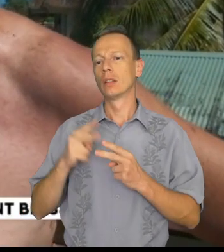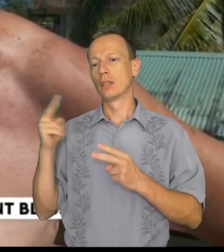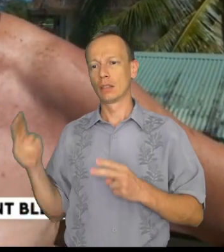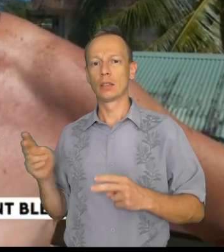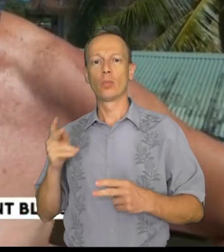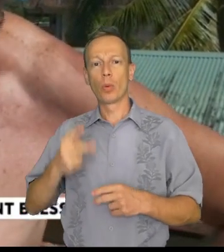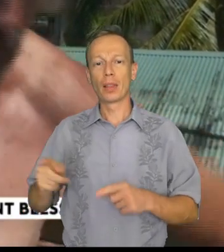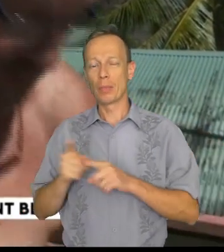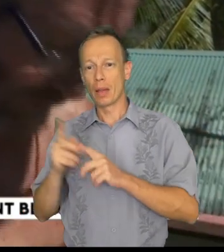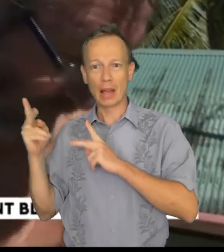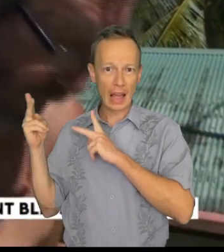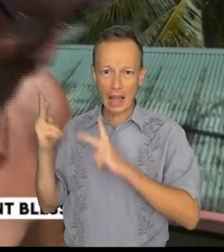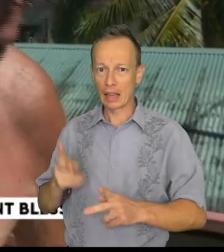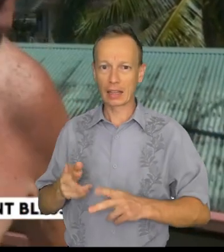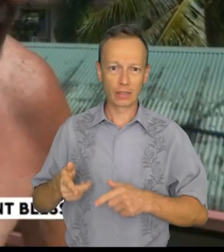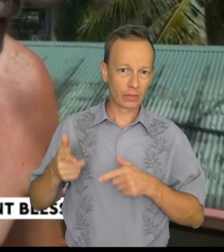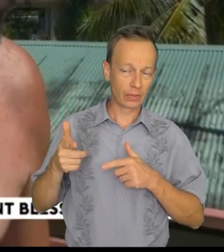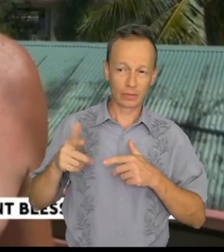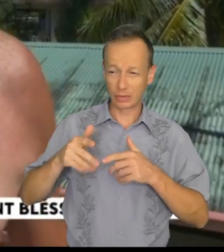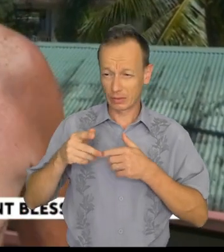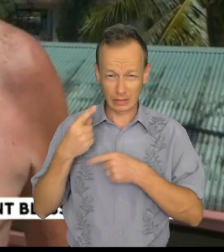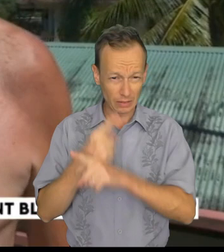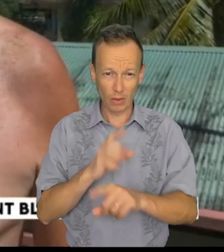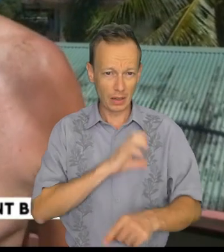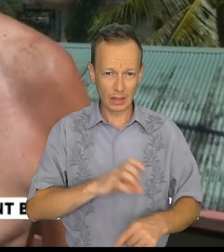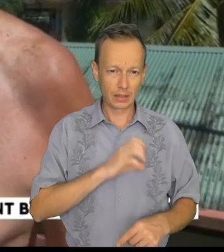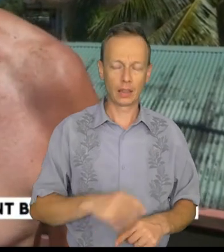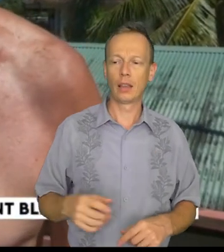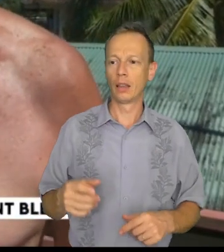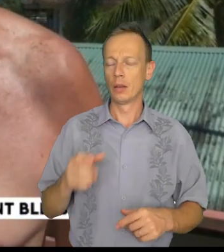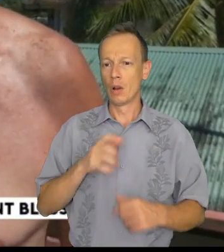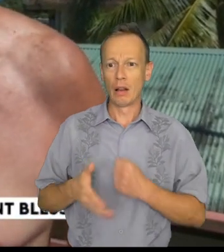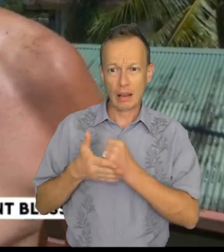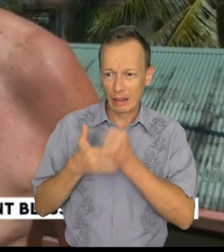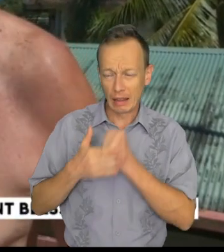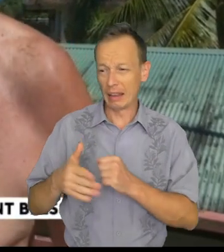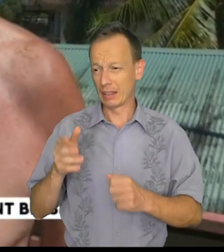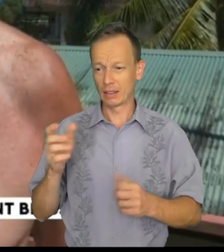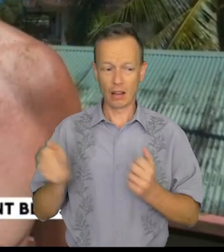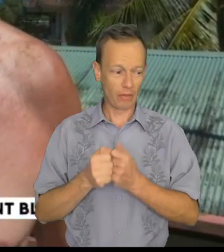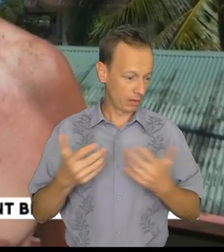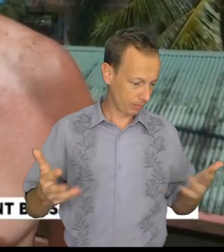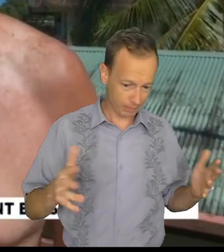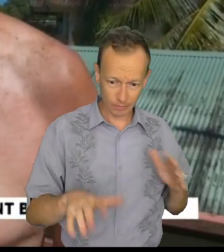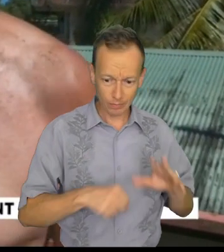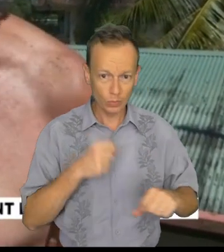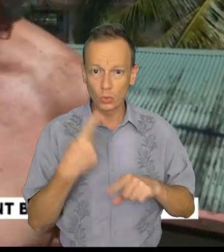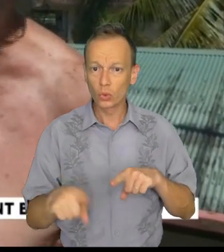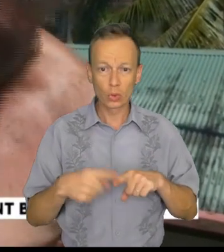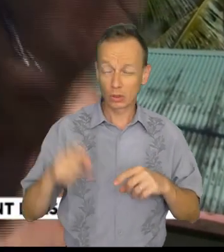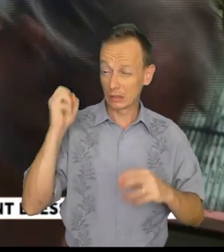mordre aussi. Et moi disons que je les ai défendus aussi comme j'ai pu, avec ce que j'avais sous la main.